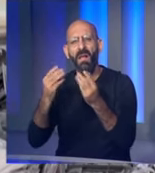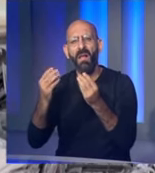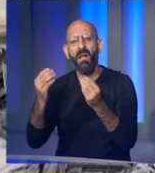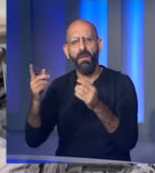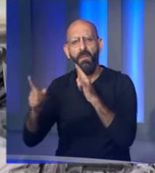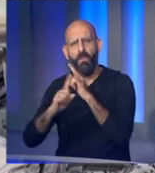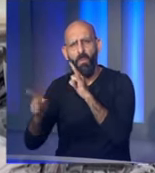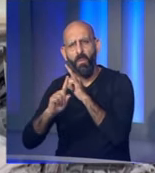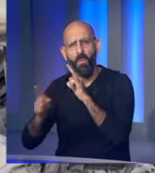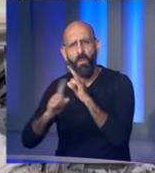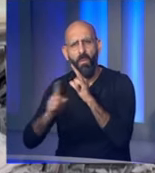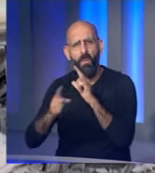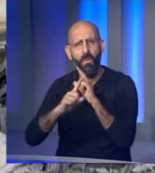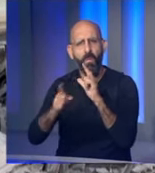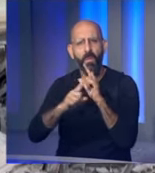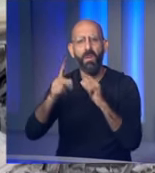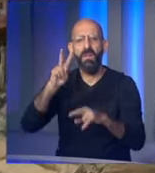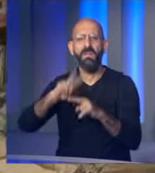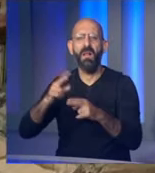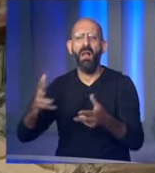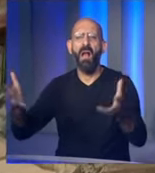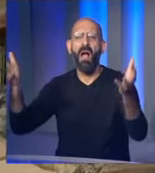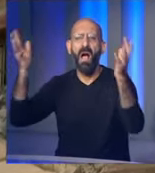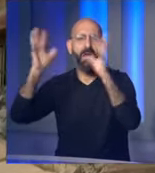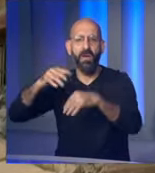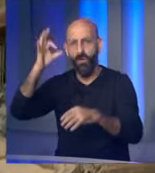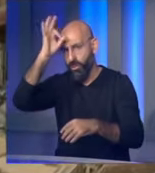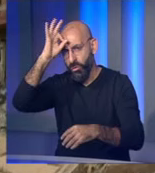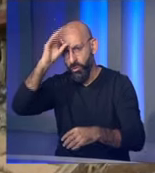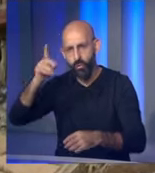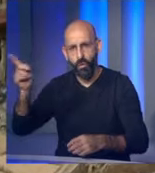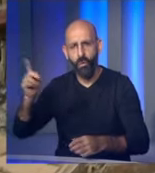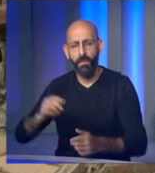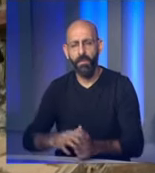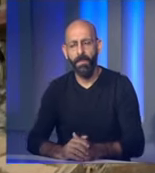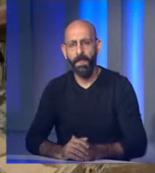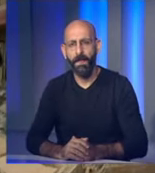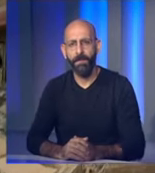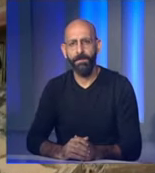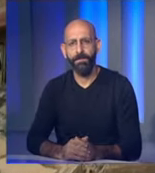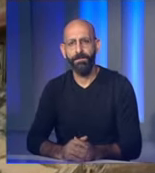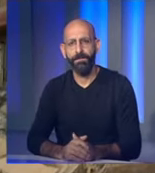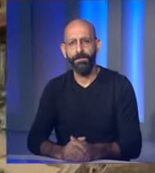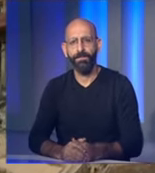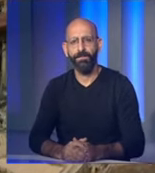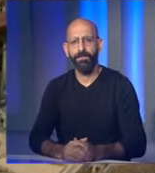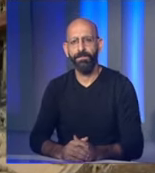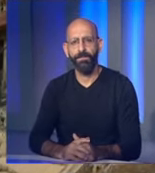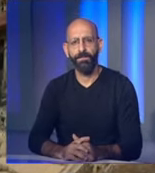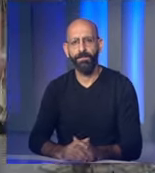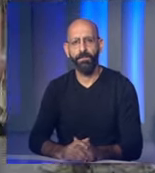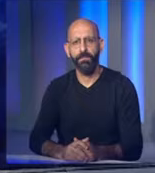قعقعات الصنوبر والبابليه محيط بلده قانا الريحان اطراف المنصوره والقليله ومزرعه